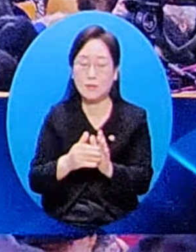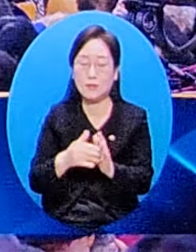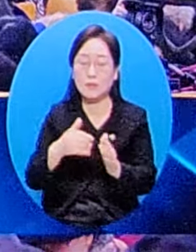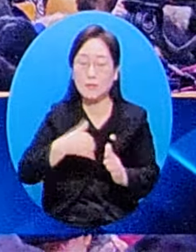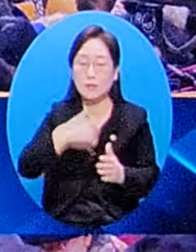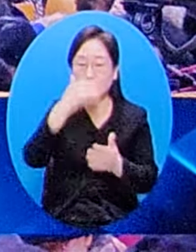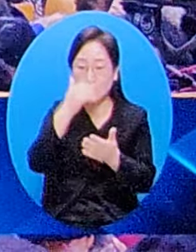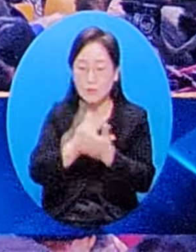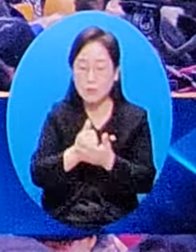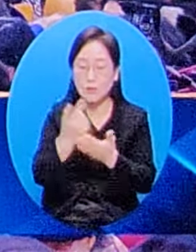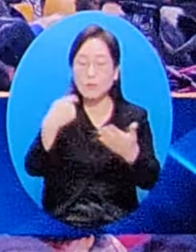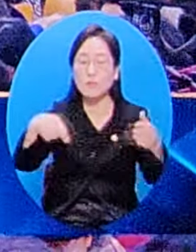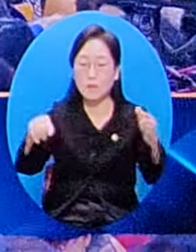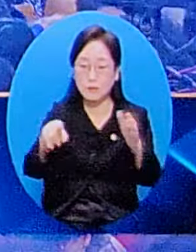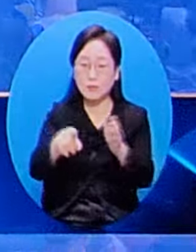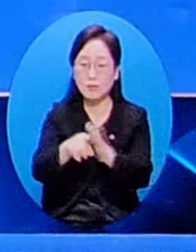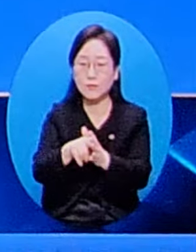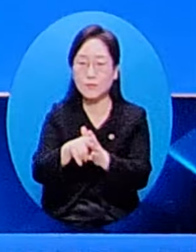저의 죄를 위하여